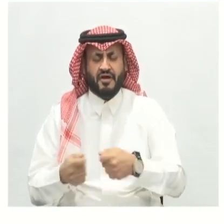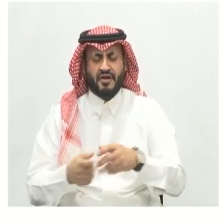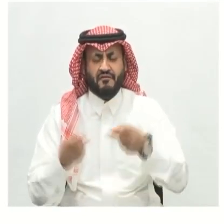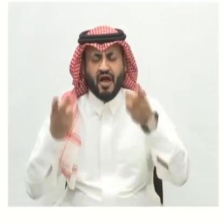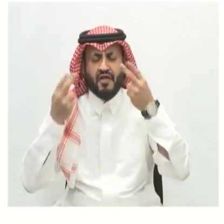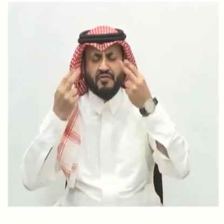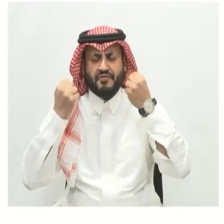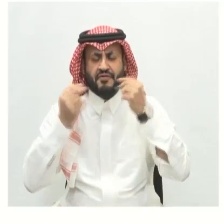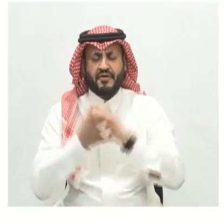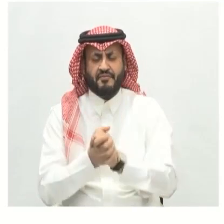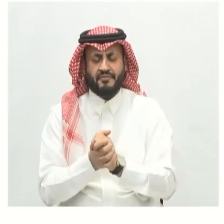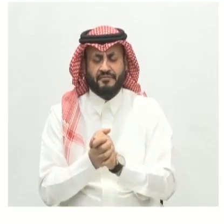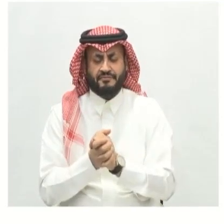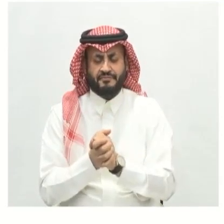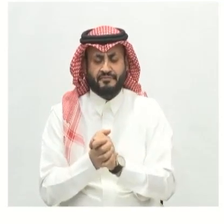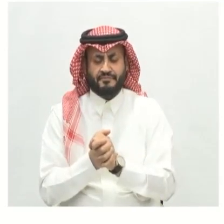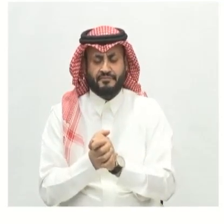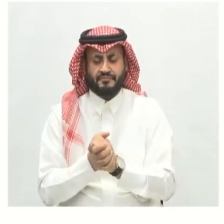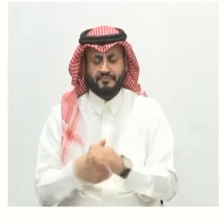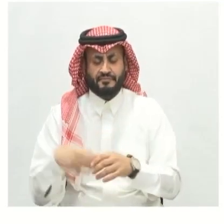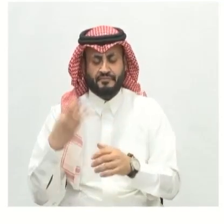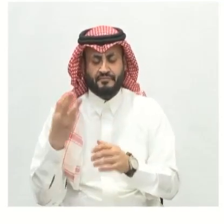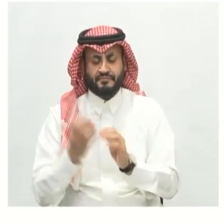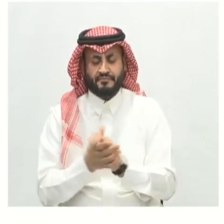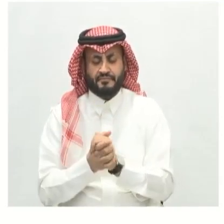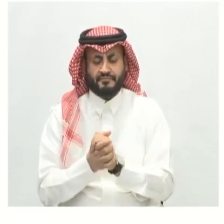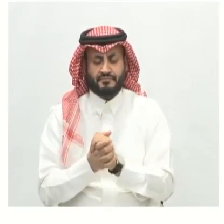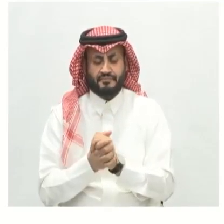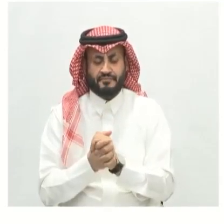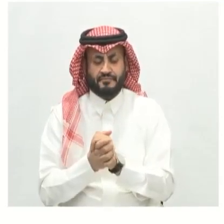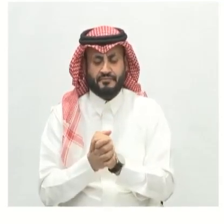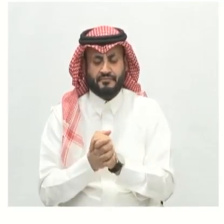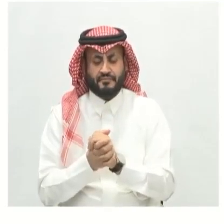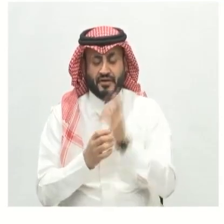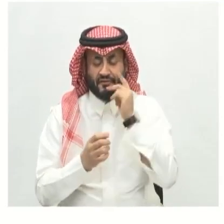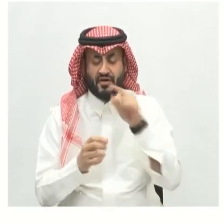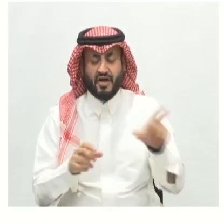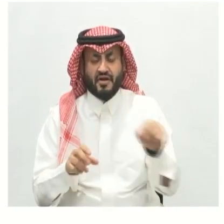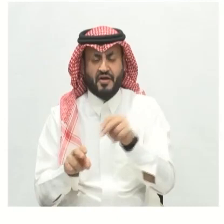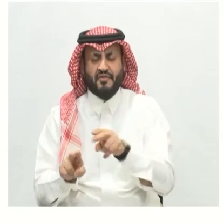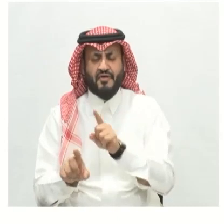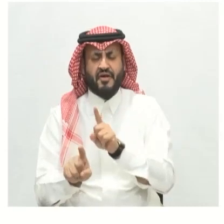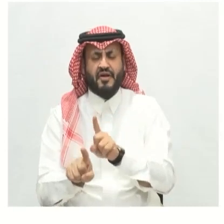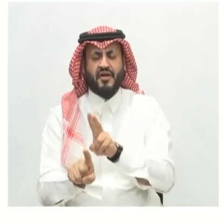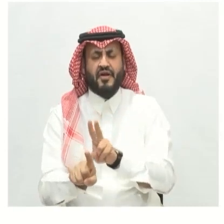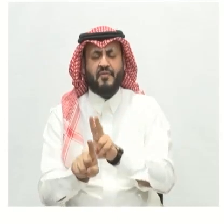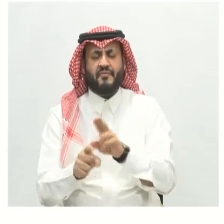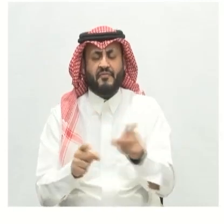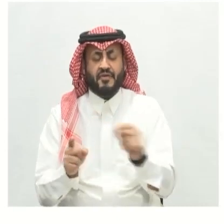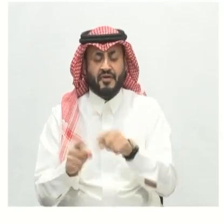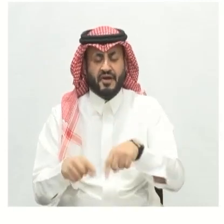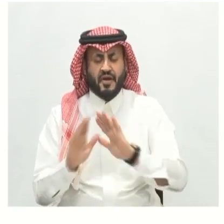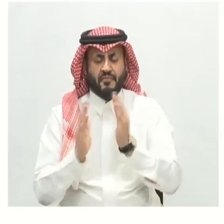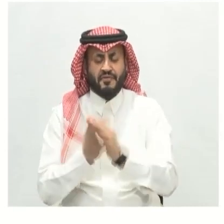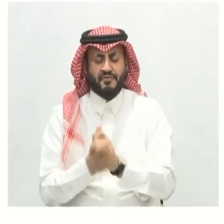التوعيه المجتمعيه ثالثا تضاؤل دور القدوه الحسنه في المجتمع